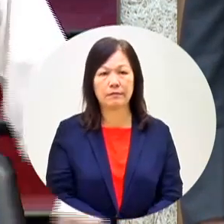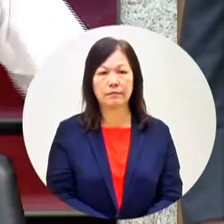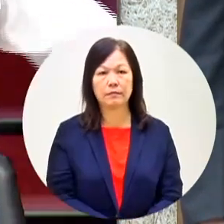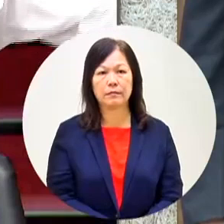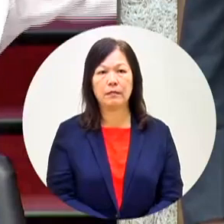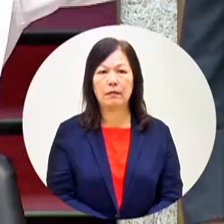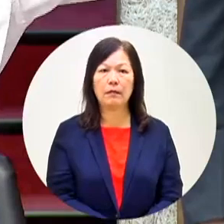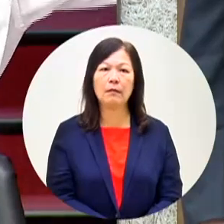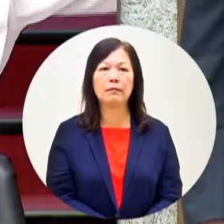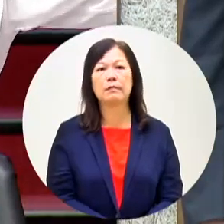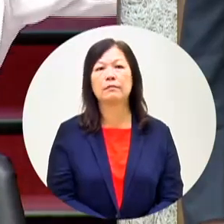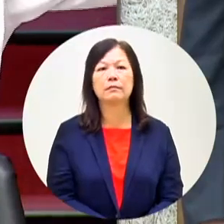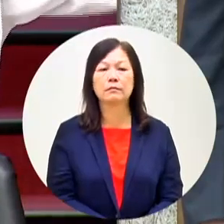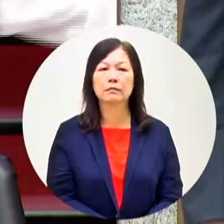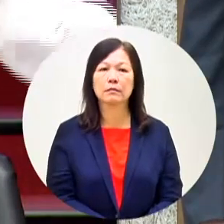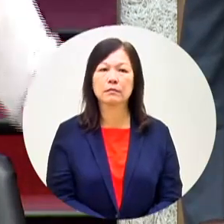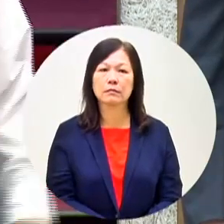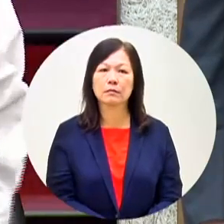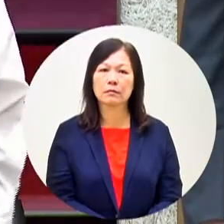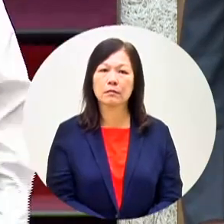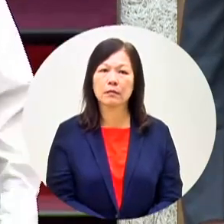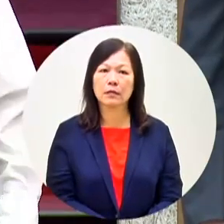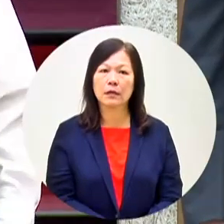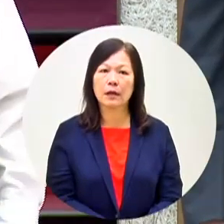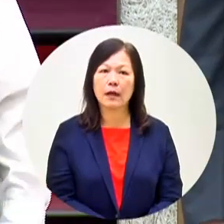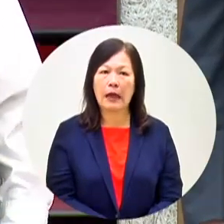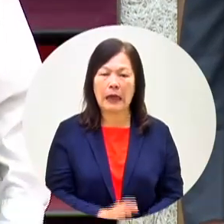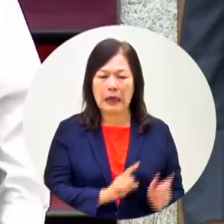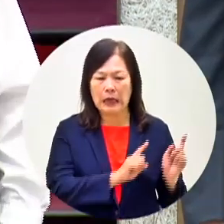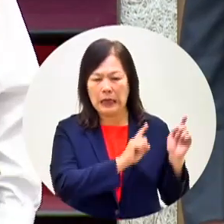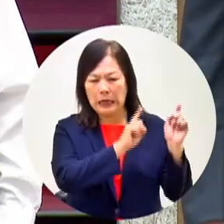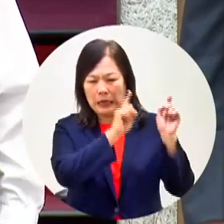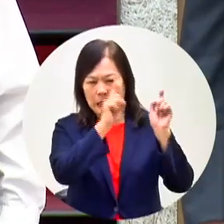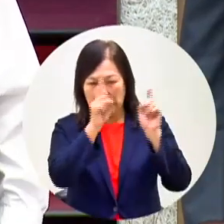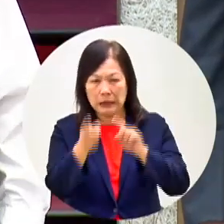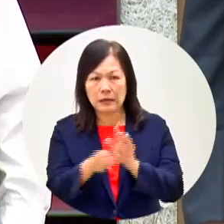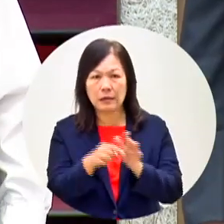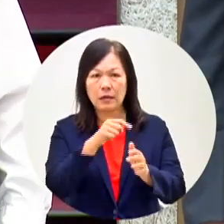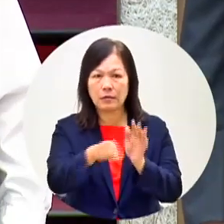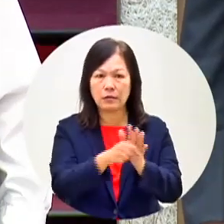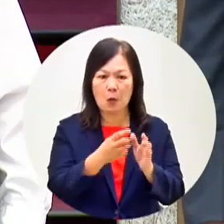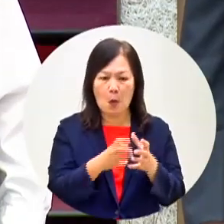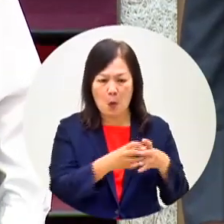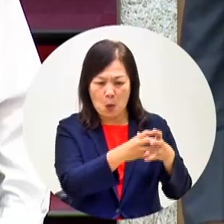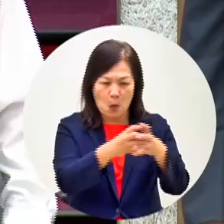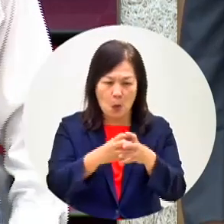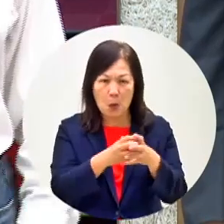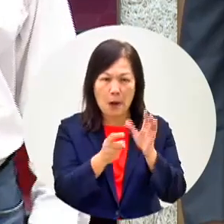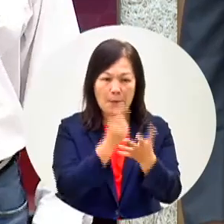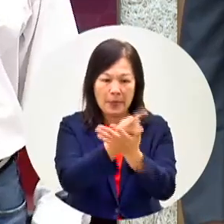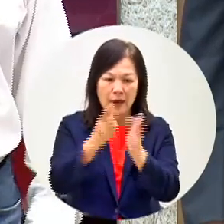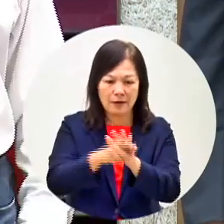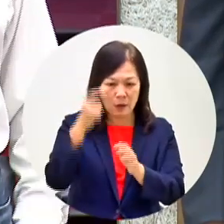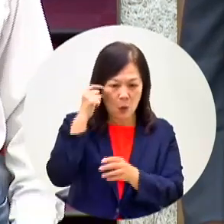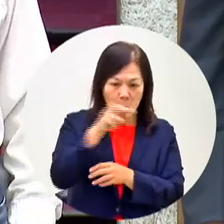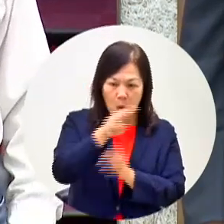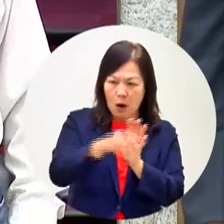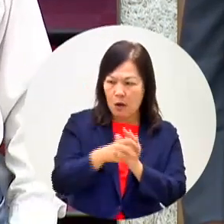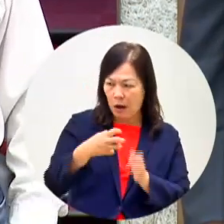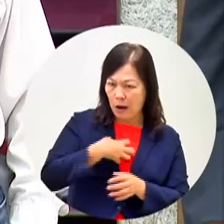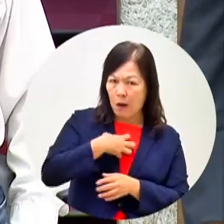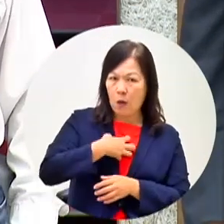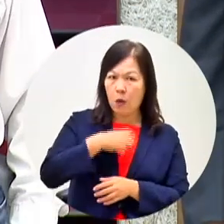了。你安尼规工，迄工啊，规个。迄群众安尼，大家惊吓，唔知影佮当作是戒严时